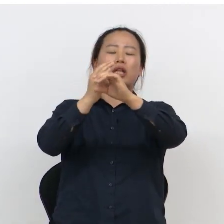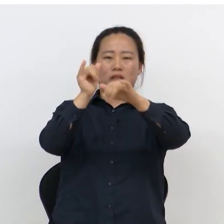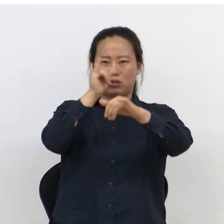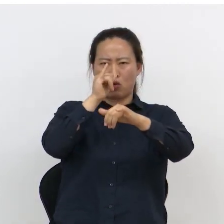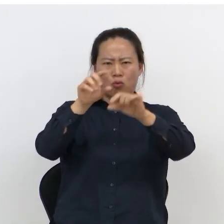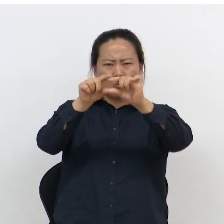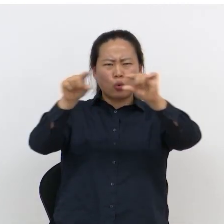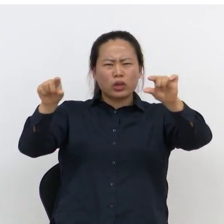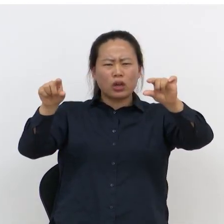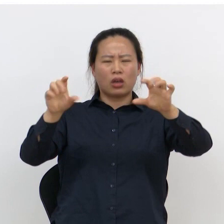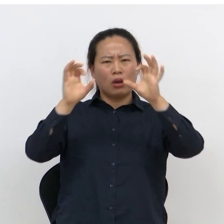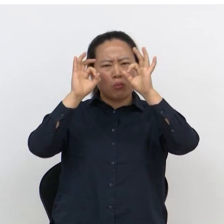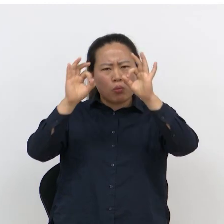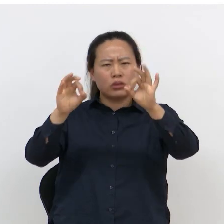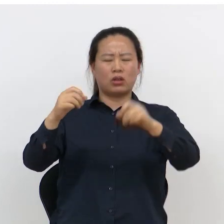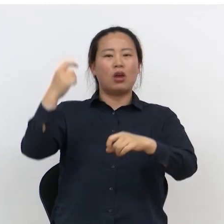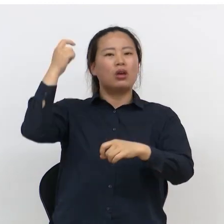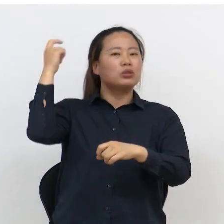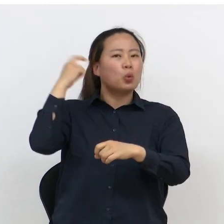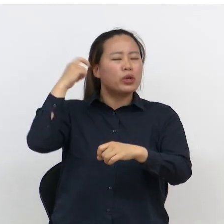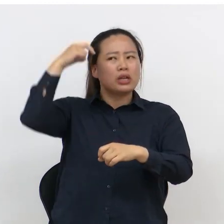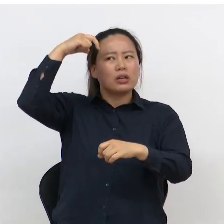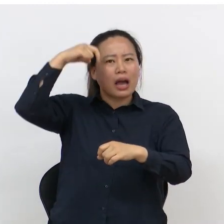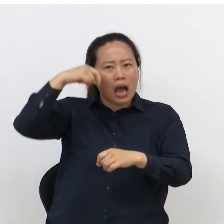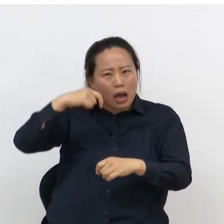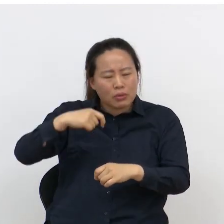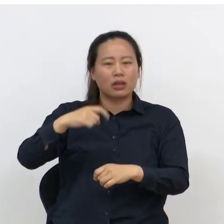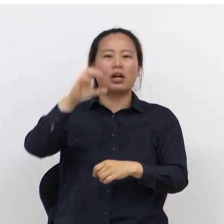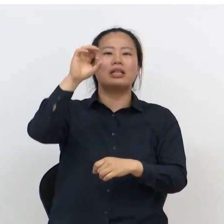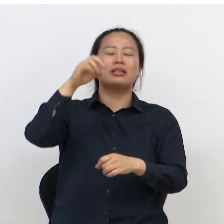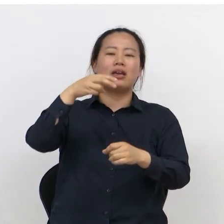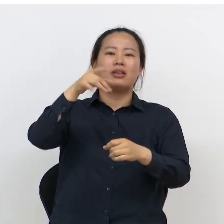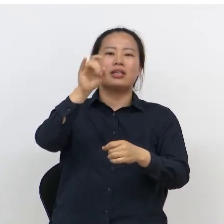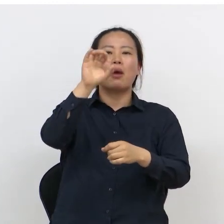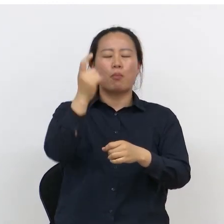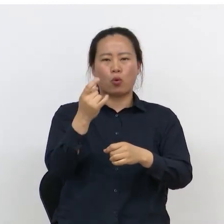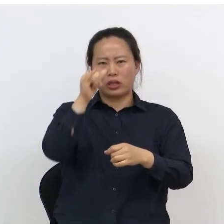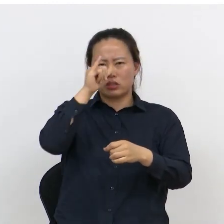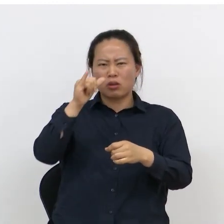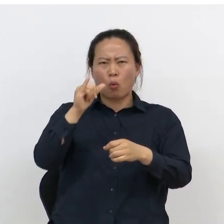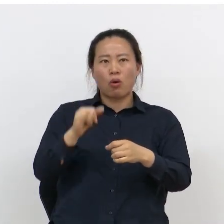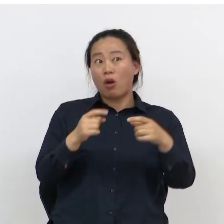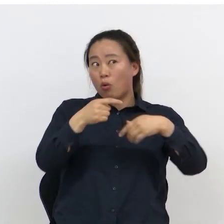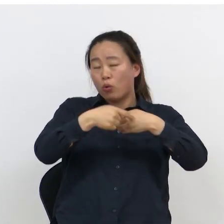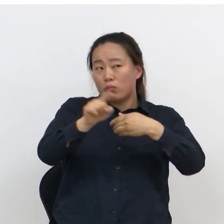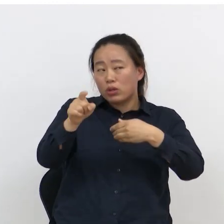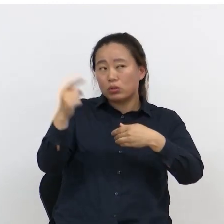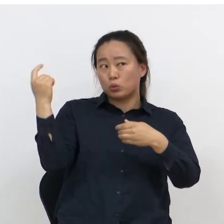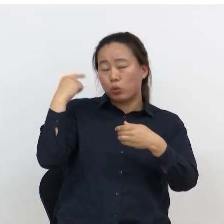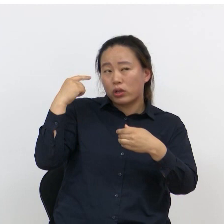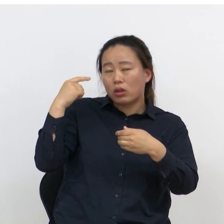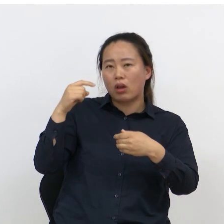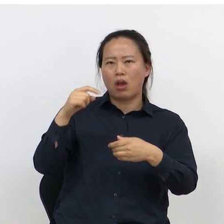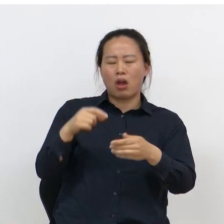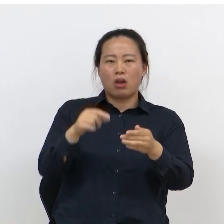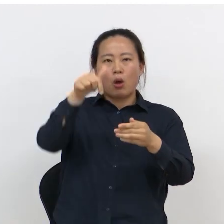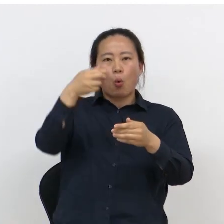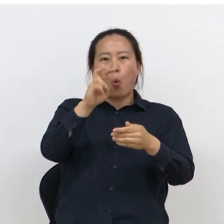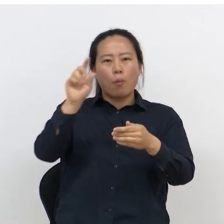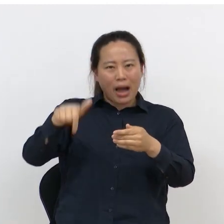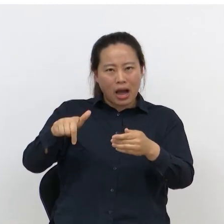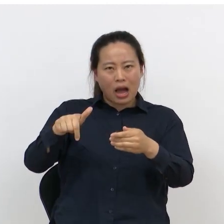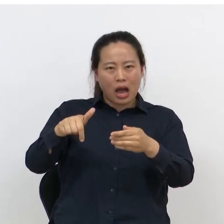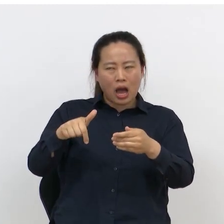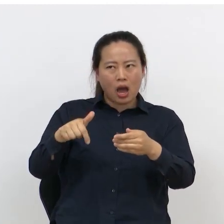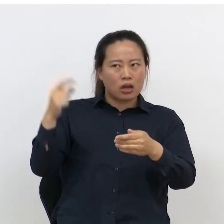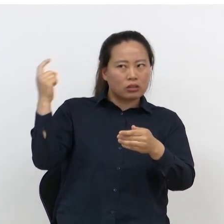기저막 위에는 소리를 감각하는 뇌유모세포라는 것이 이렇게 얹혀져 있는데 외부에서 소리가 들어오면 고막이 진동하고 이 진동으로